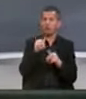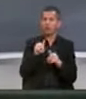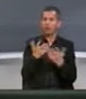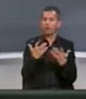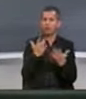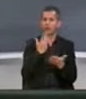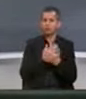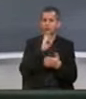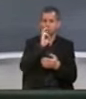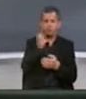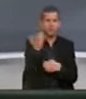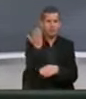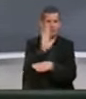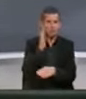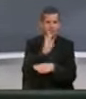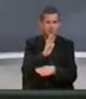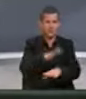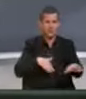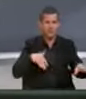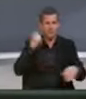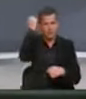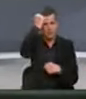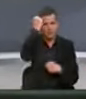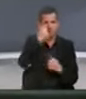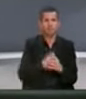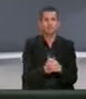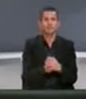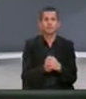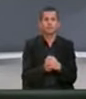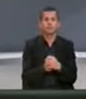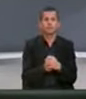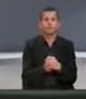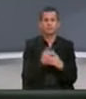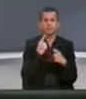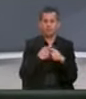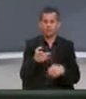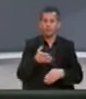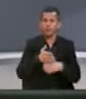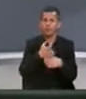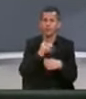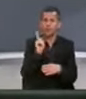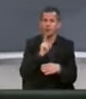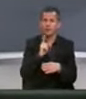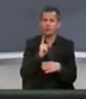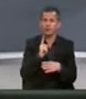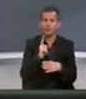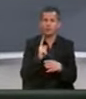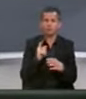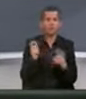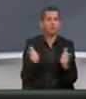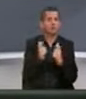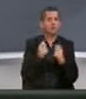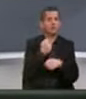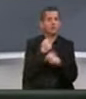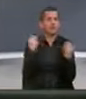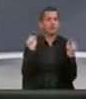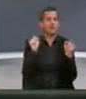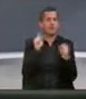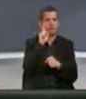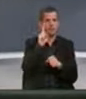reagimet deputeteve nga Parlamenti i Kosovës. Janë elemente të cilat nuk i kontribuojnë një shoqërie të shëndosh dhe demokratike, prandaj